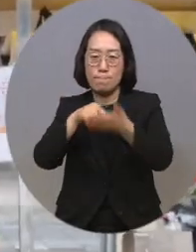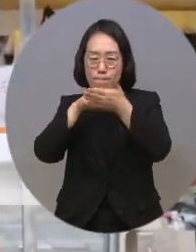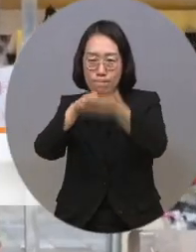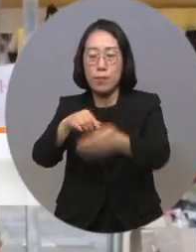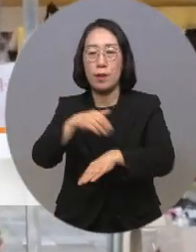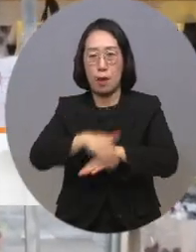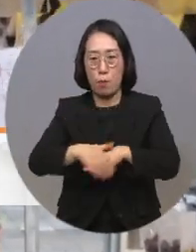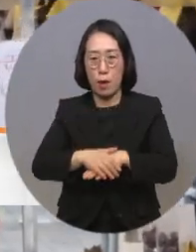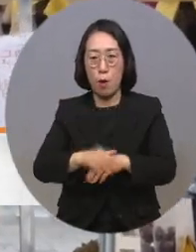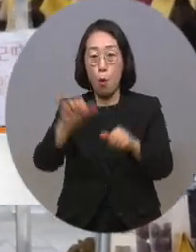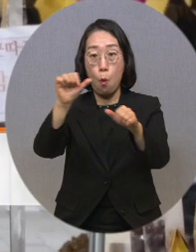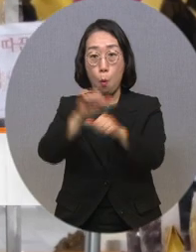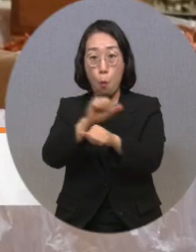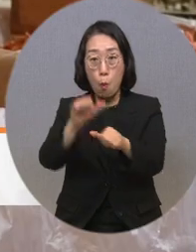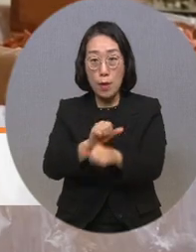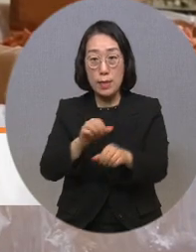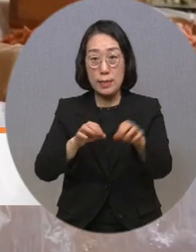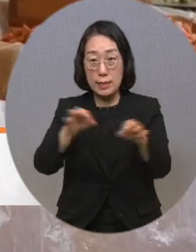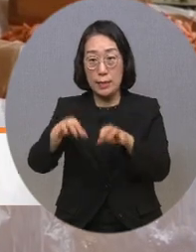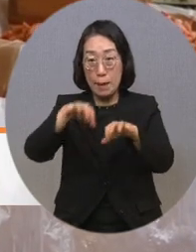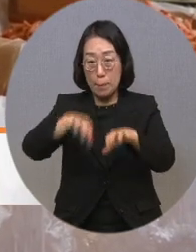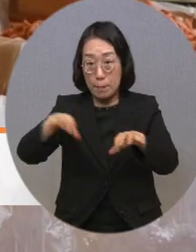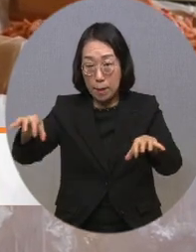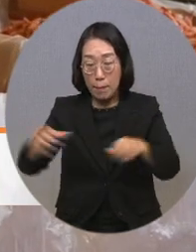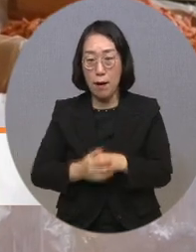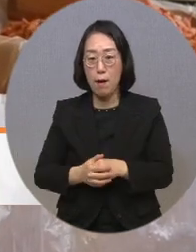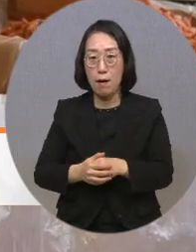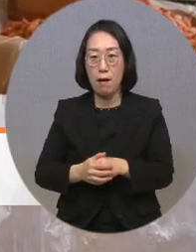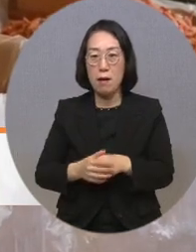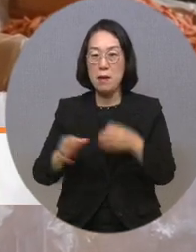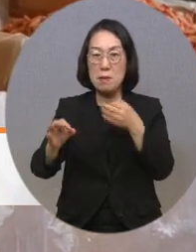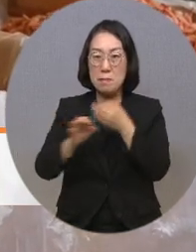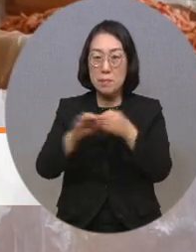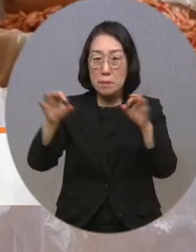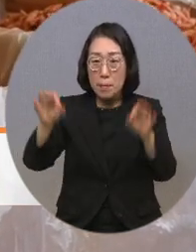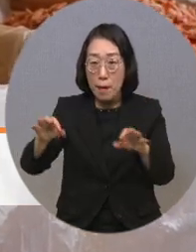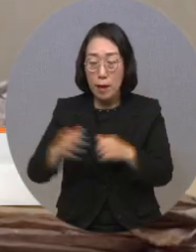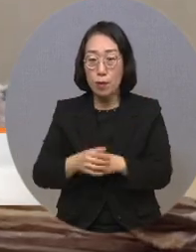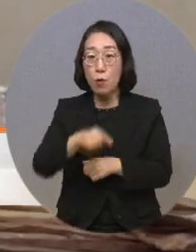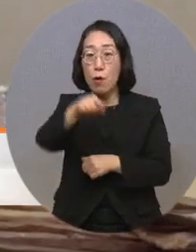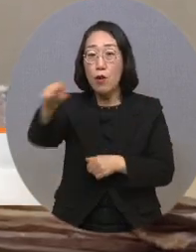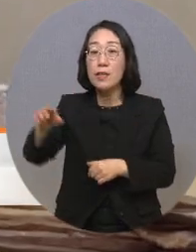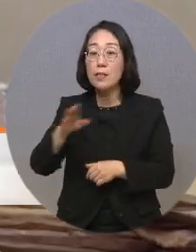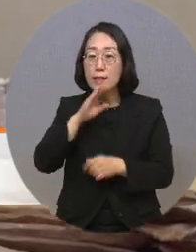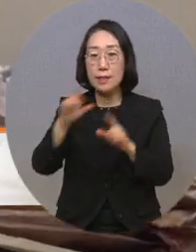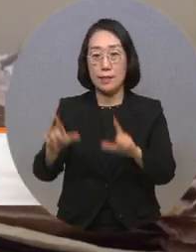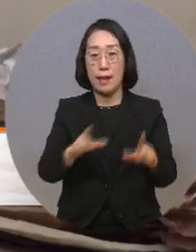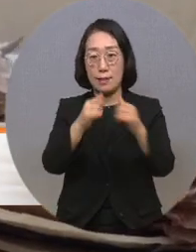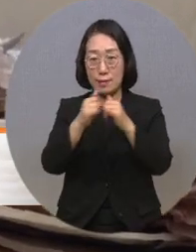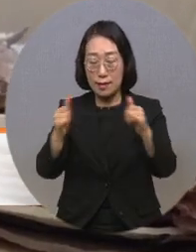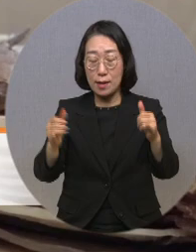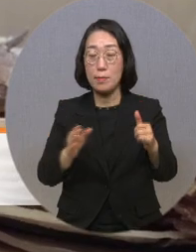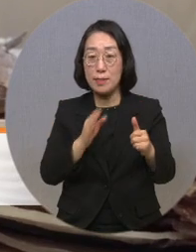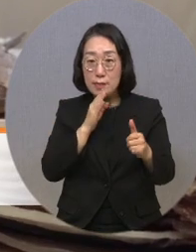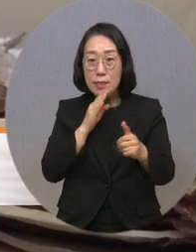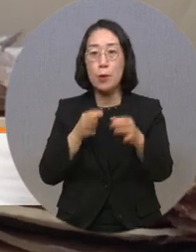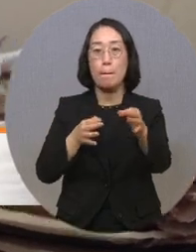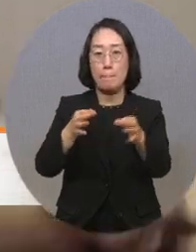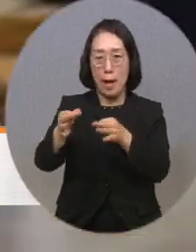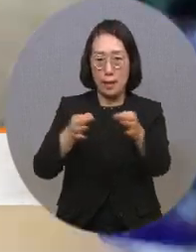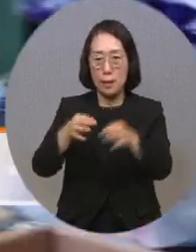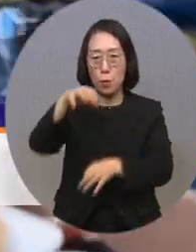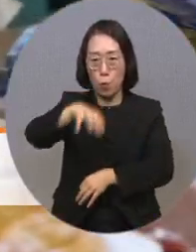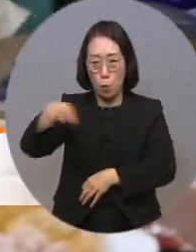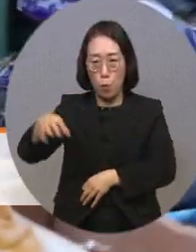5일장인 양양 전통시장은 뜨내기 장사가 아닌 인근 주민들이 줄을 이룬다는 것과